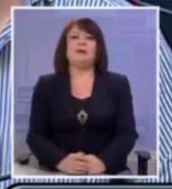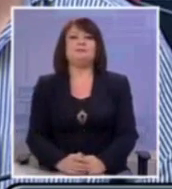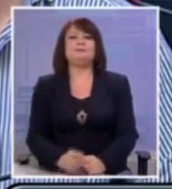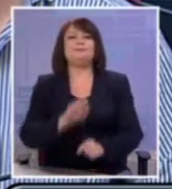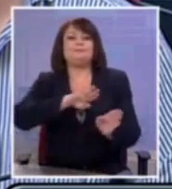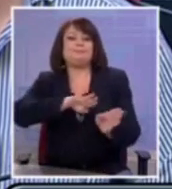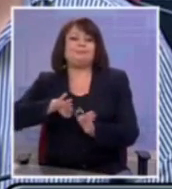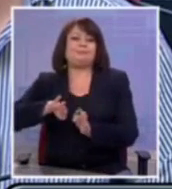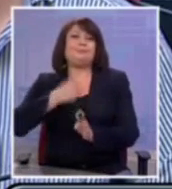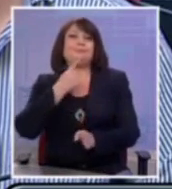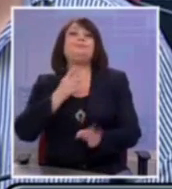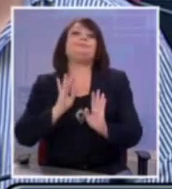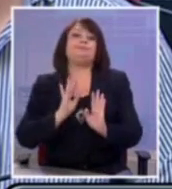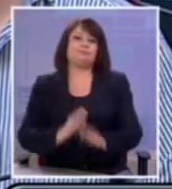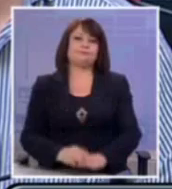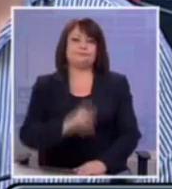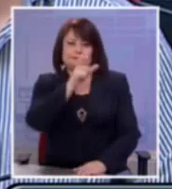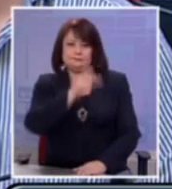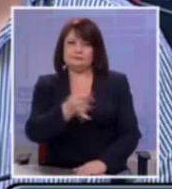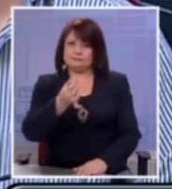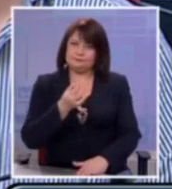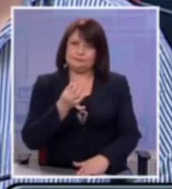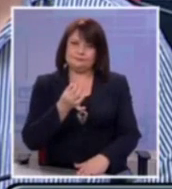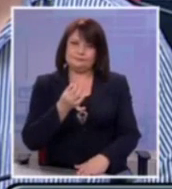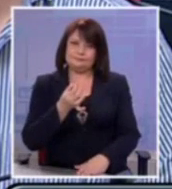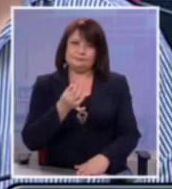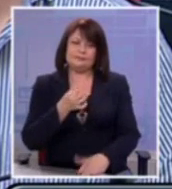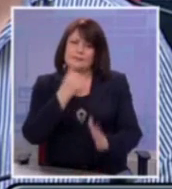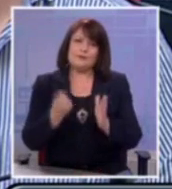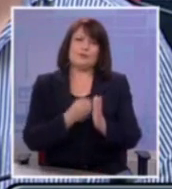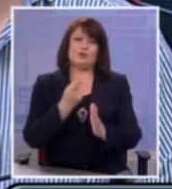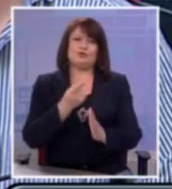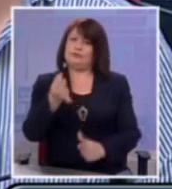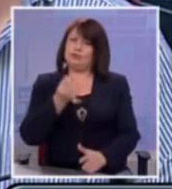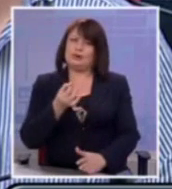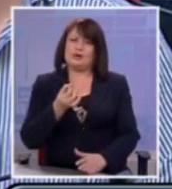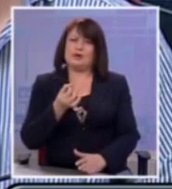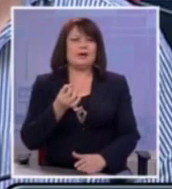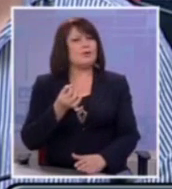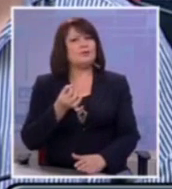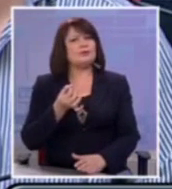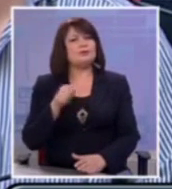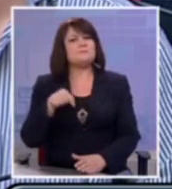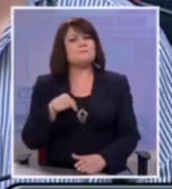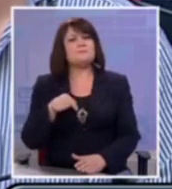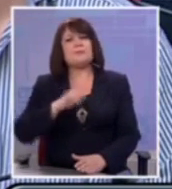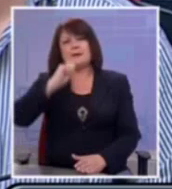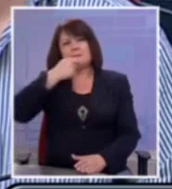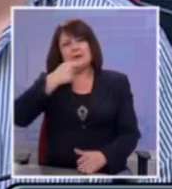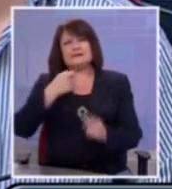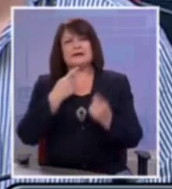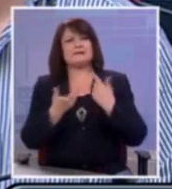παρασιωπάτε. Όμως αυτό που μας λέτε δεν έχει ξαναϋποθεί, ότι ενεπλάκησαν σε διαδικασίες